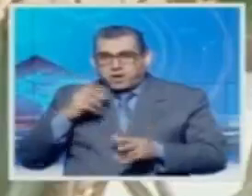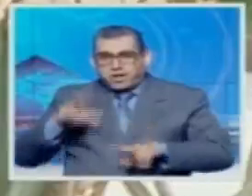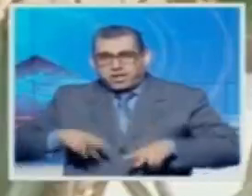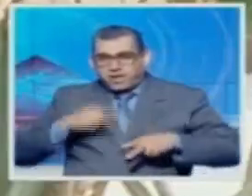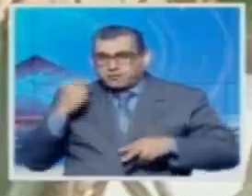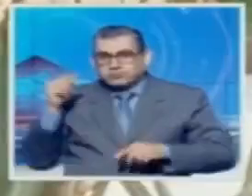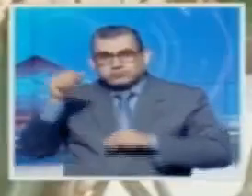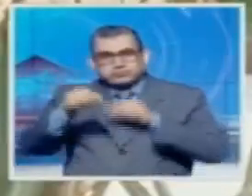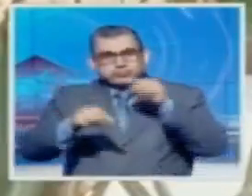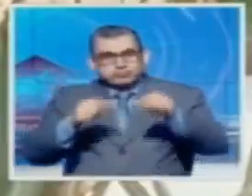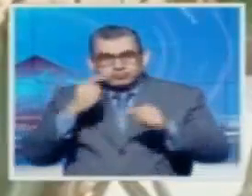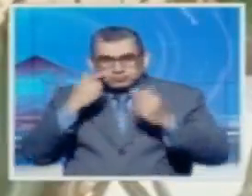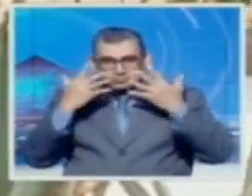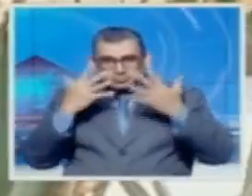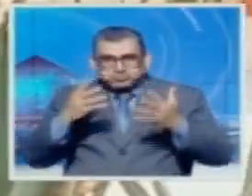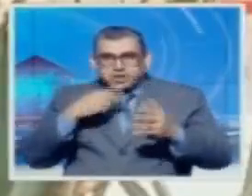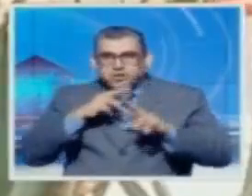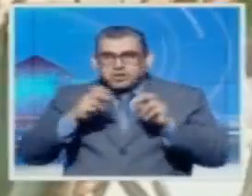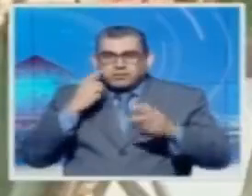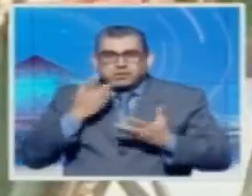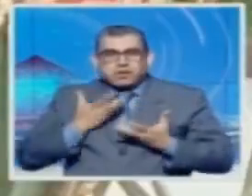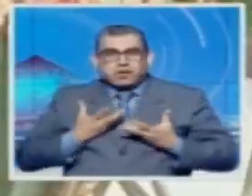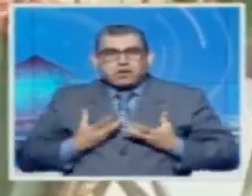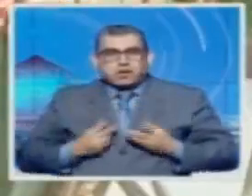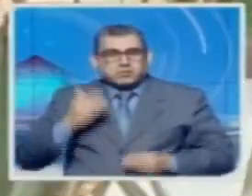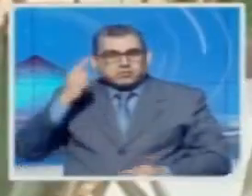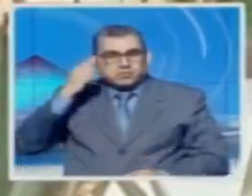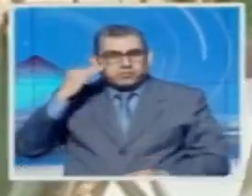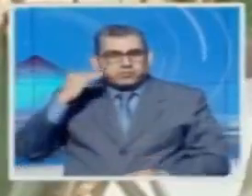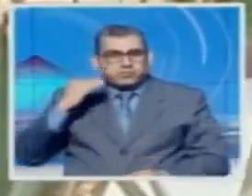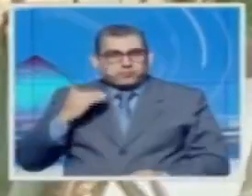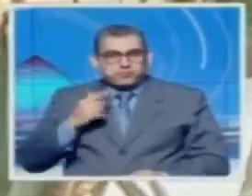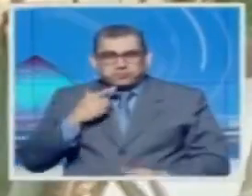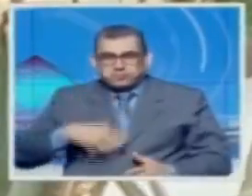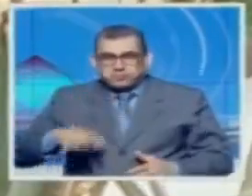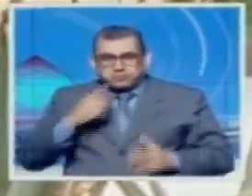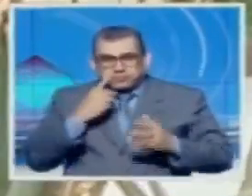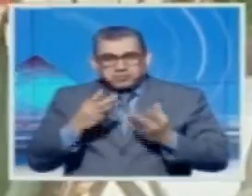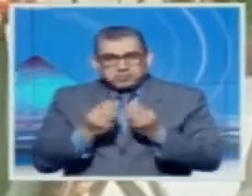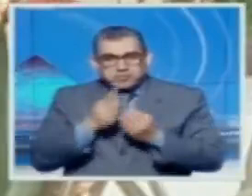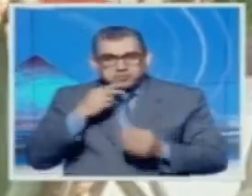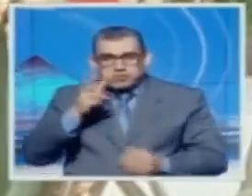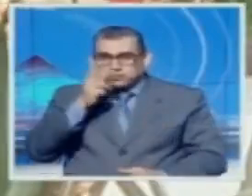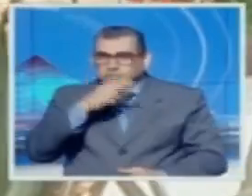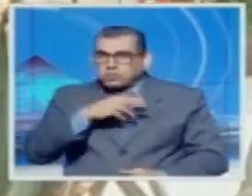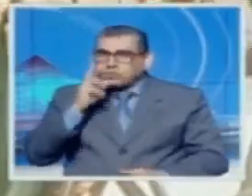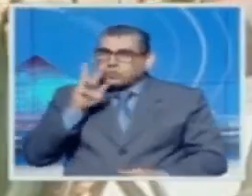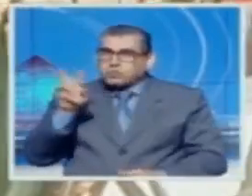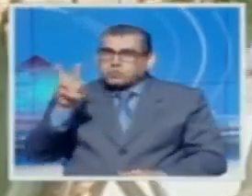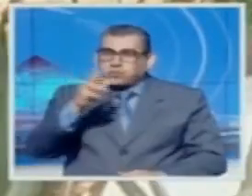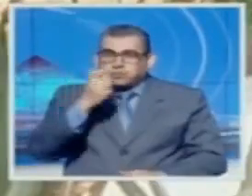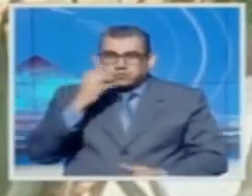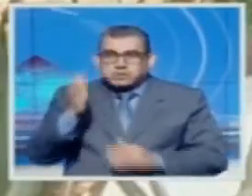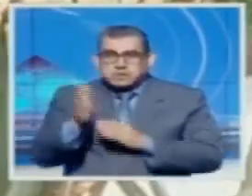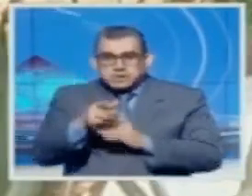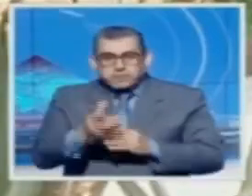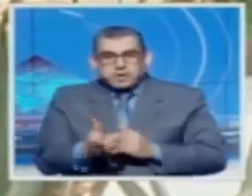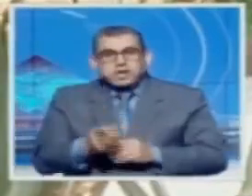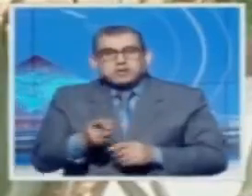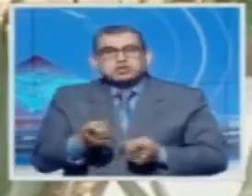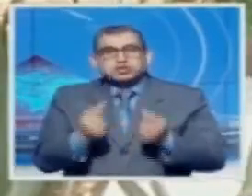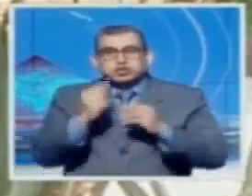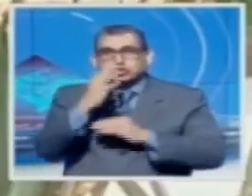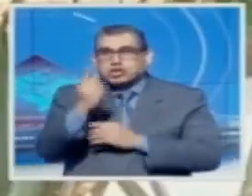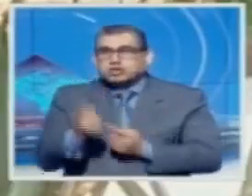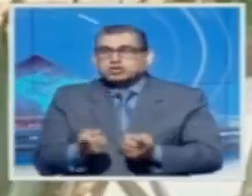الطبيعة والباحثين عن الاستجمام والراحة والهدوء، فهي تجمع بين عبق التاريخ وأنظر النباتات